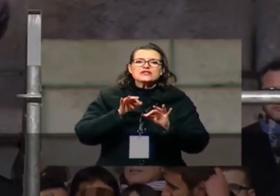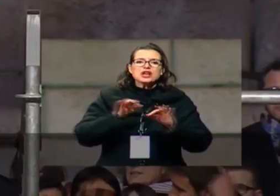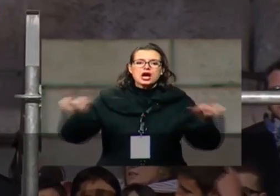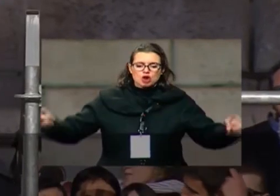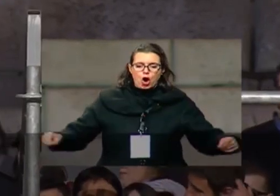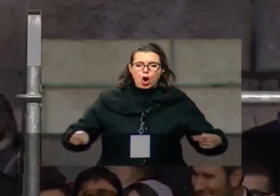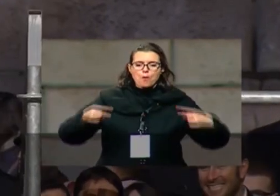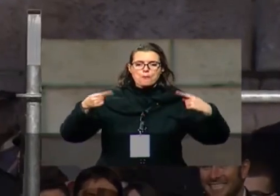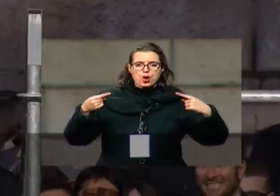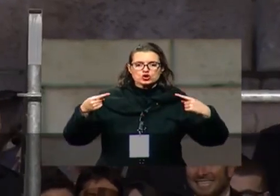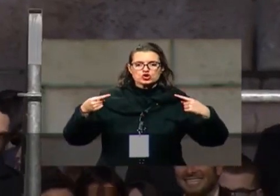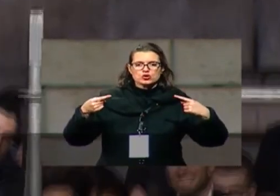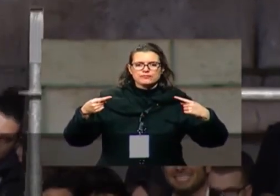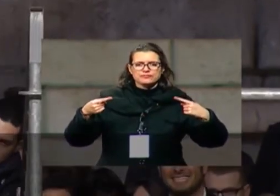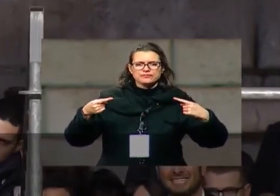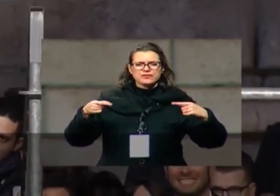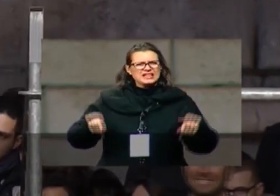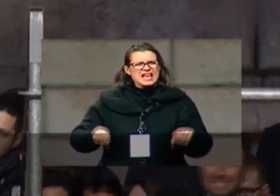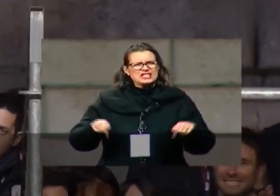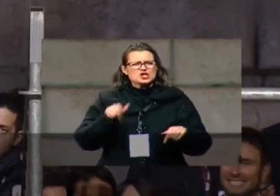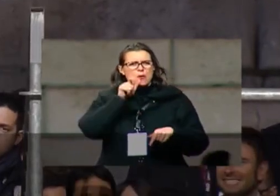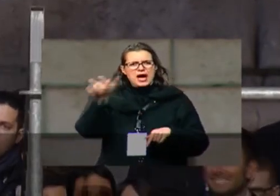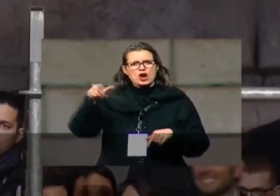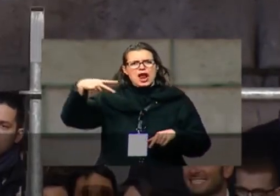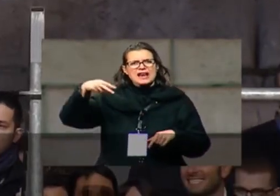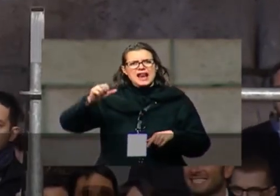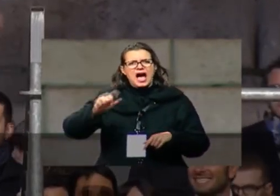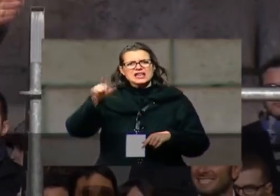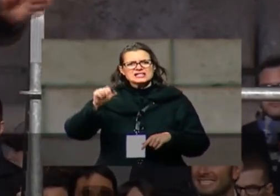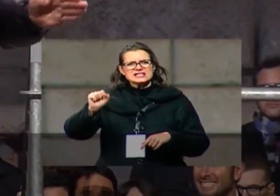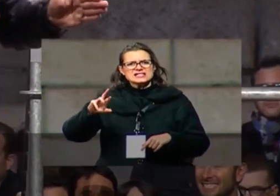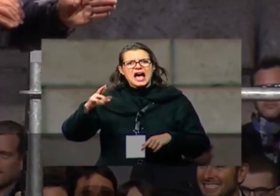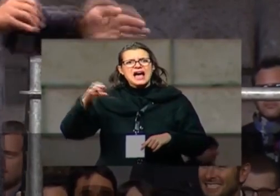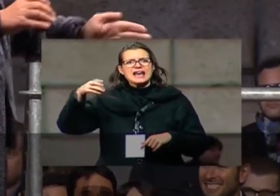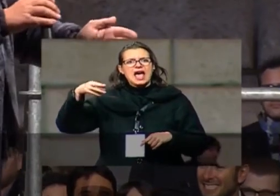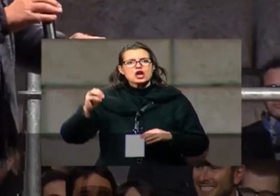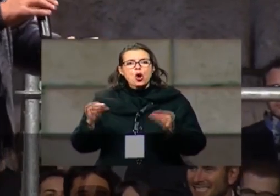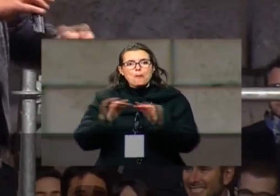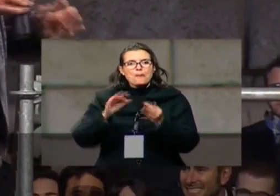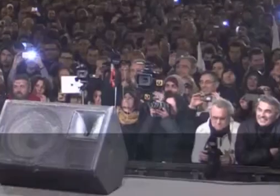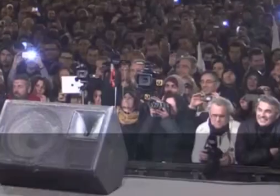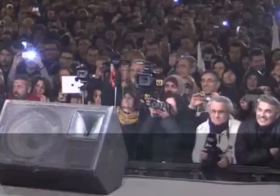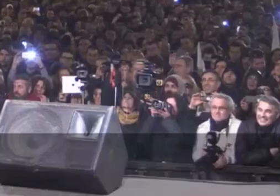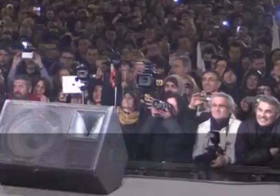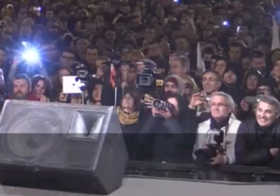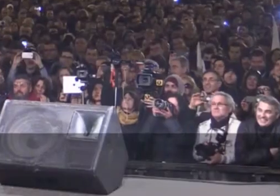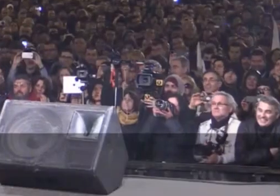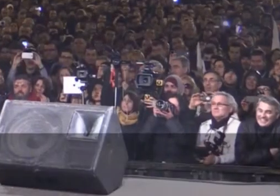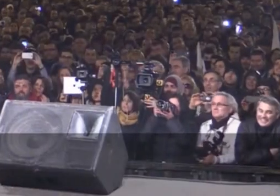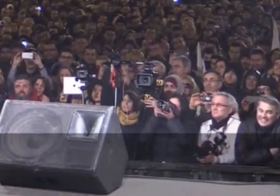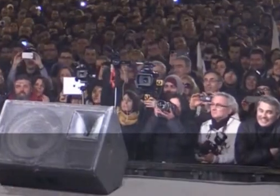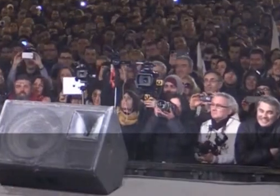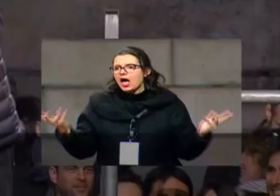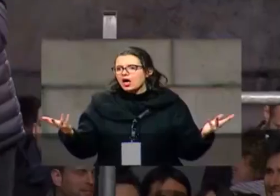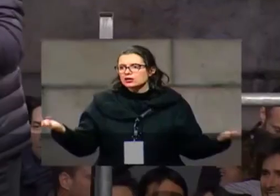questo Nazareno il Nazareno il patto del Nazareno e E cos'è il